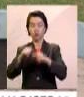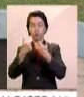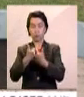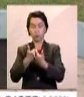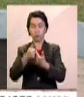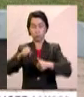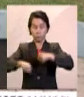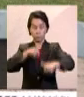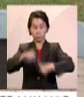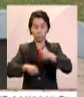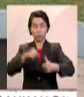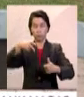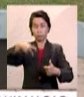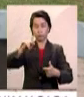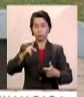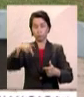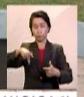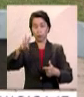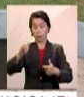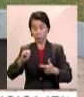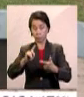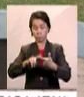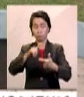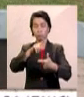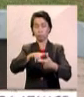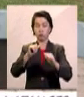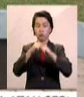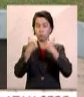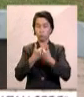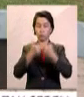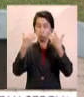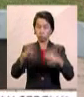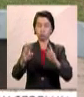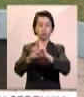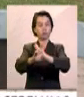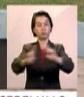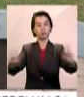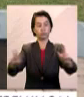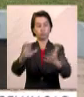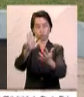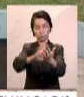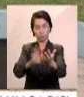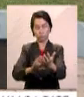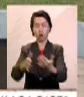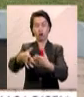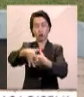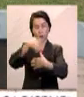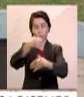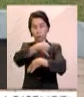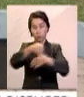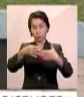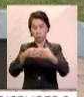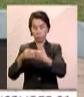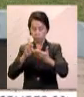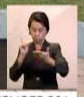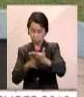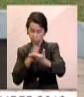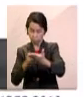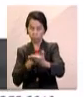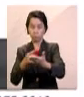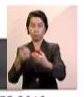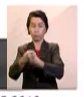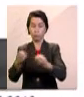Kebangsaan Berbasikal Malaysia PKBM antara persatuan yang telah menyediakan draft awal garis panduan bagi semakan pejabat